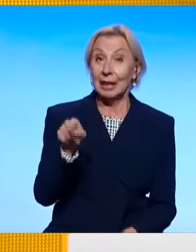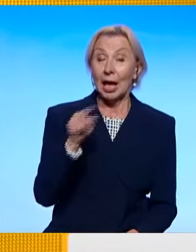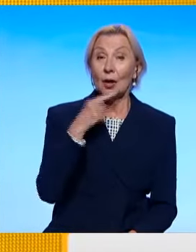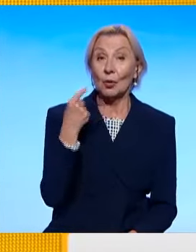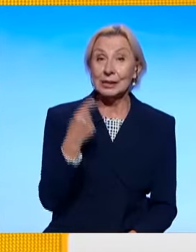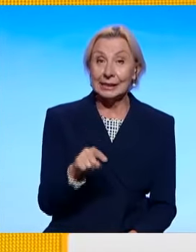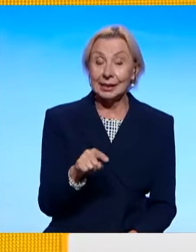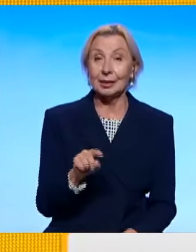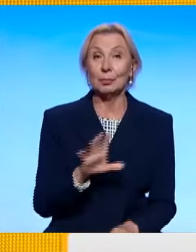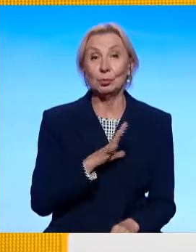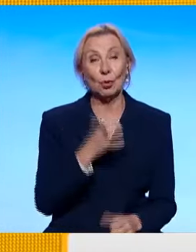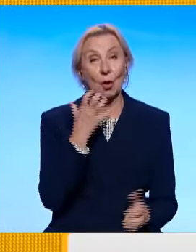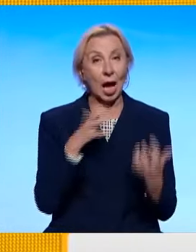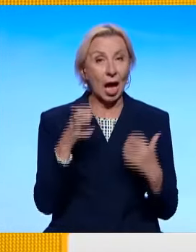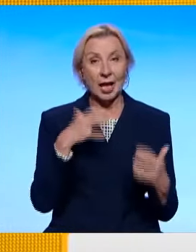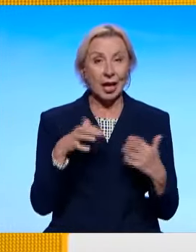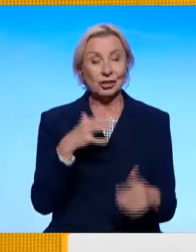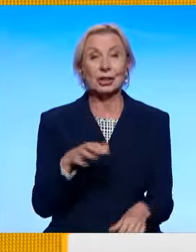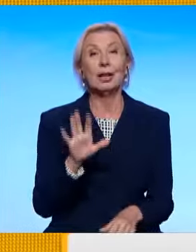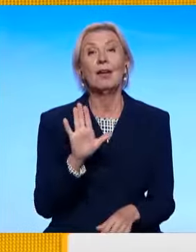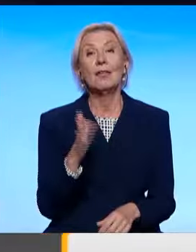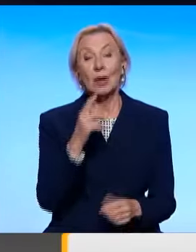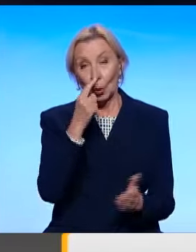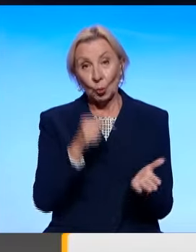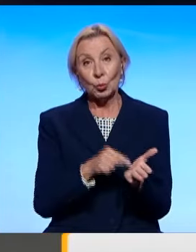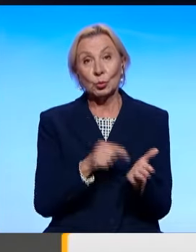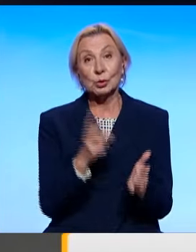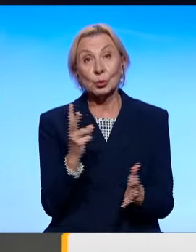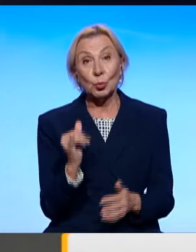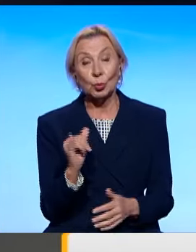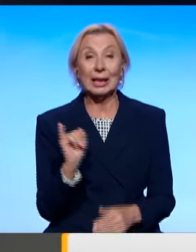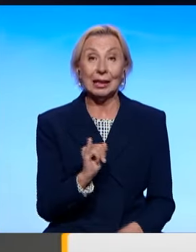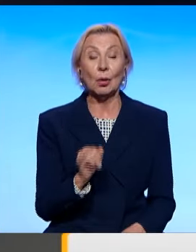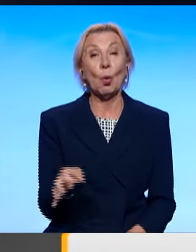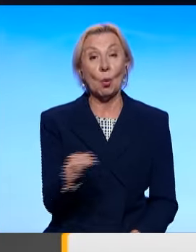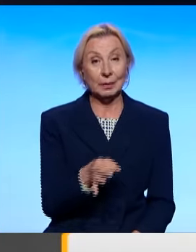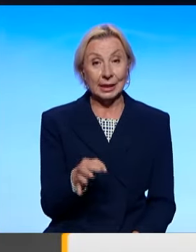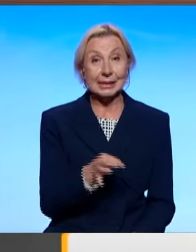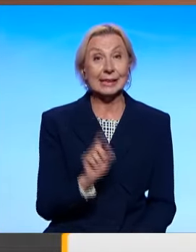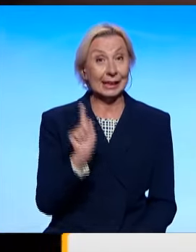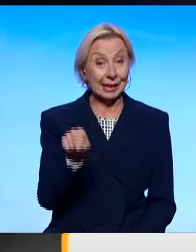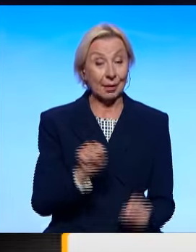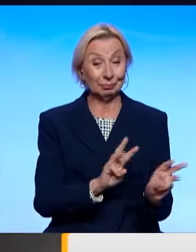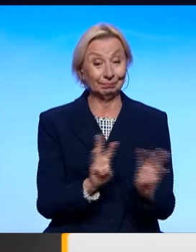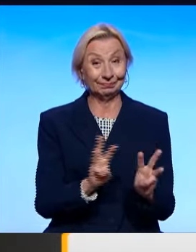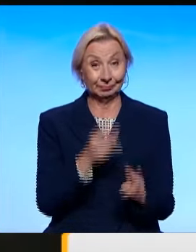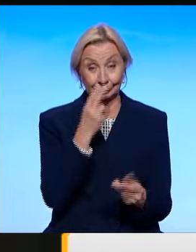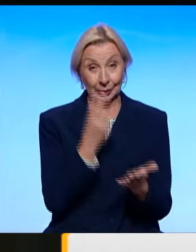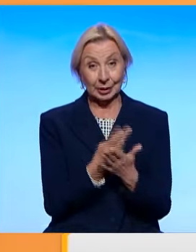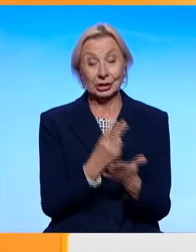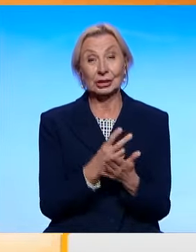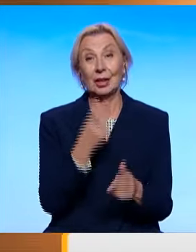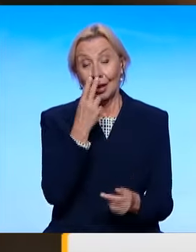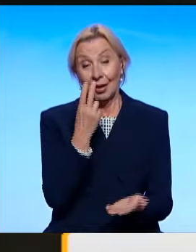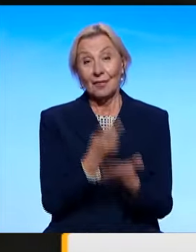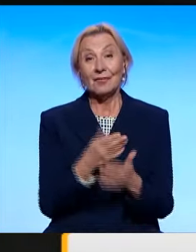Росії. Гаряче було, зокрема, у Курську та області. У мережі публікують відео одного з